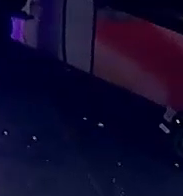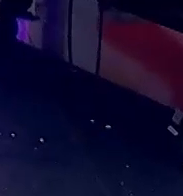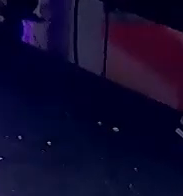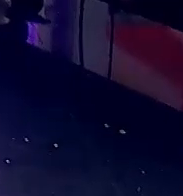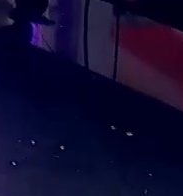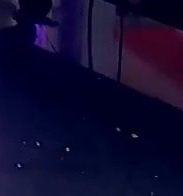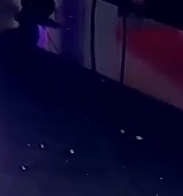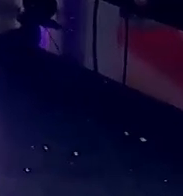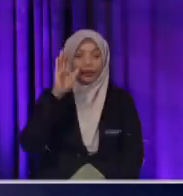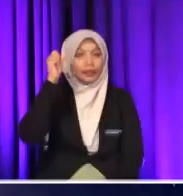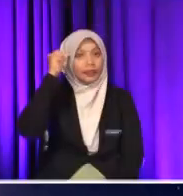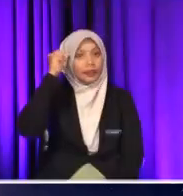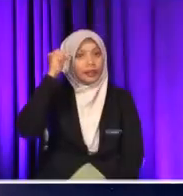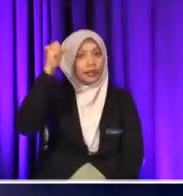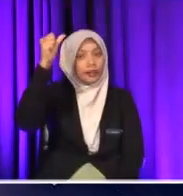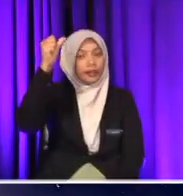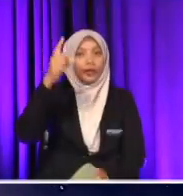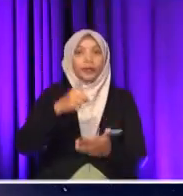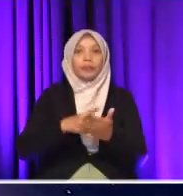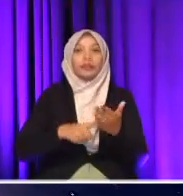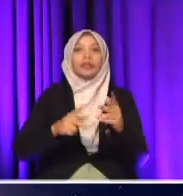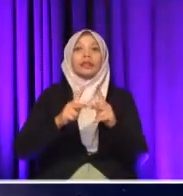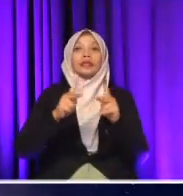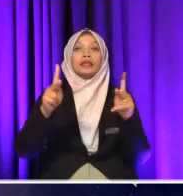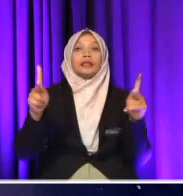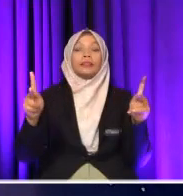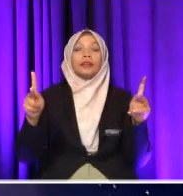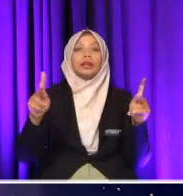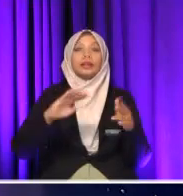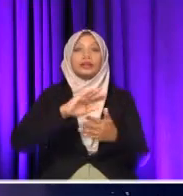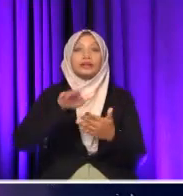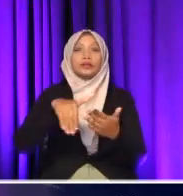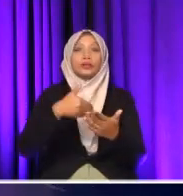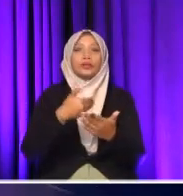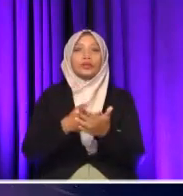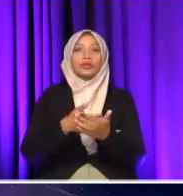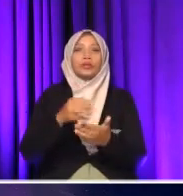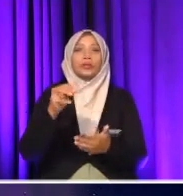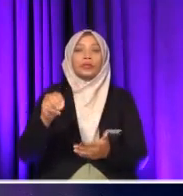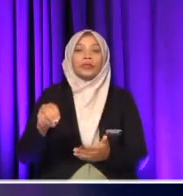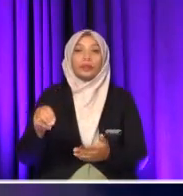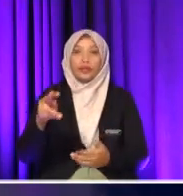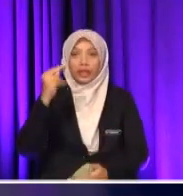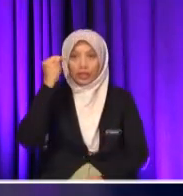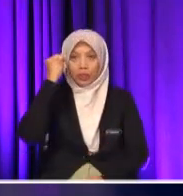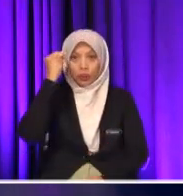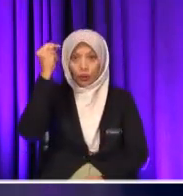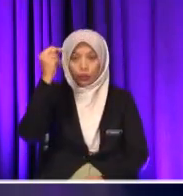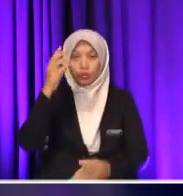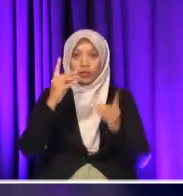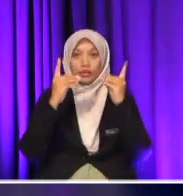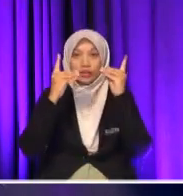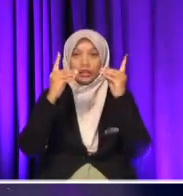Hai assalamualaikum apa kabar kepada murid-murid yang sedang menonton di JTV KPM bersama dengan saya